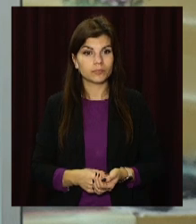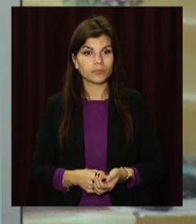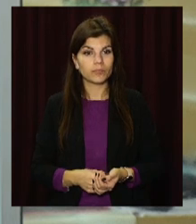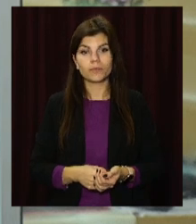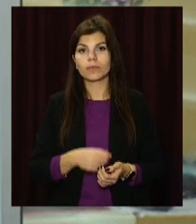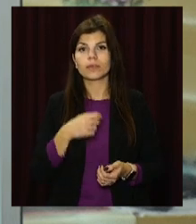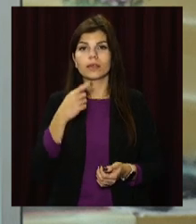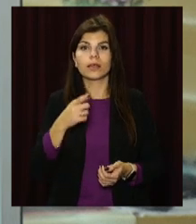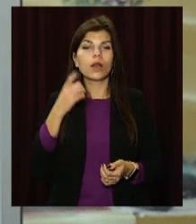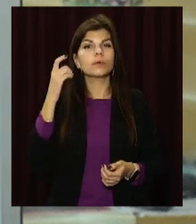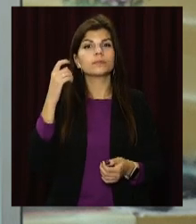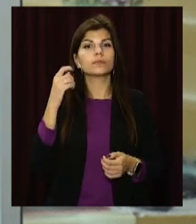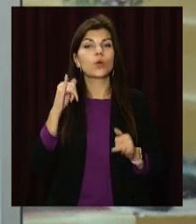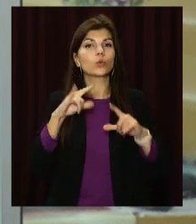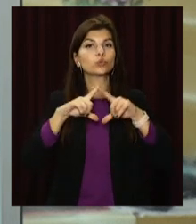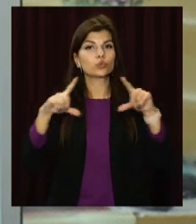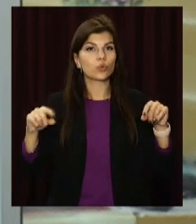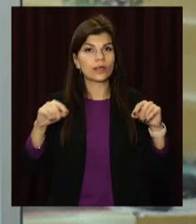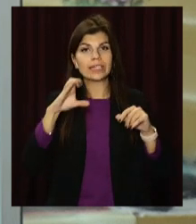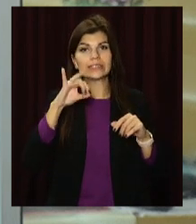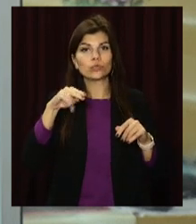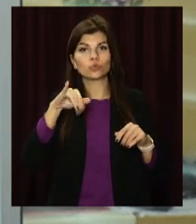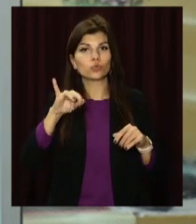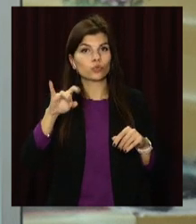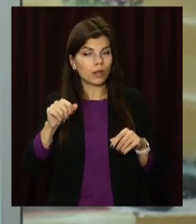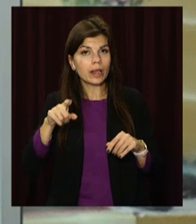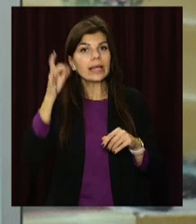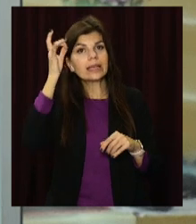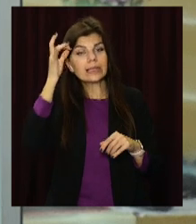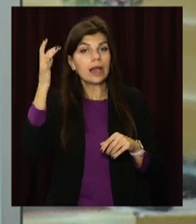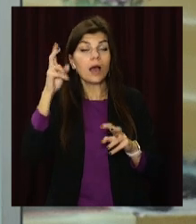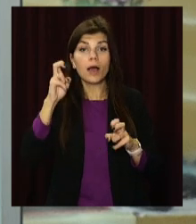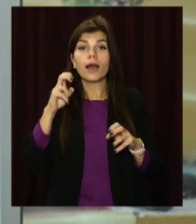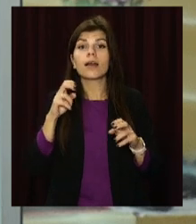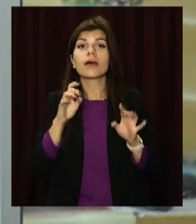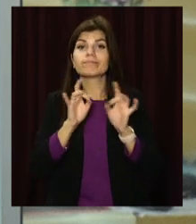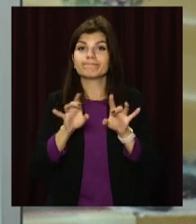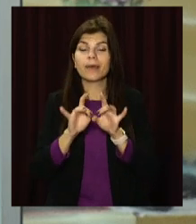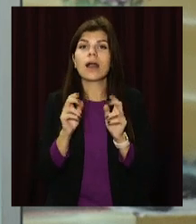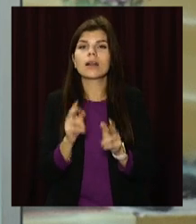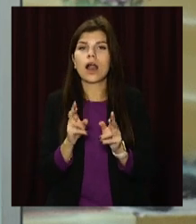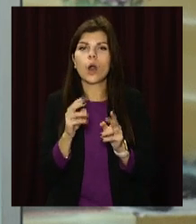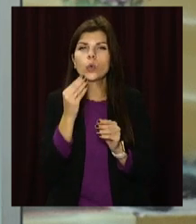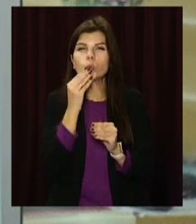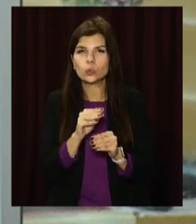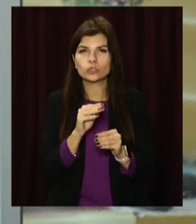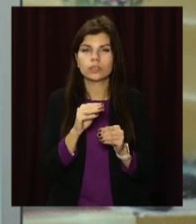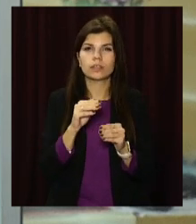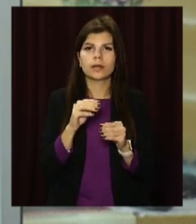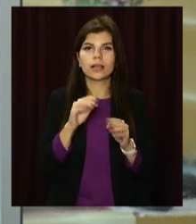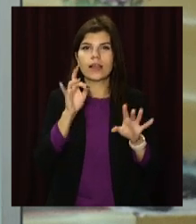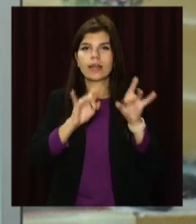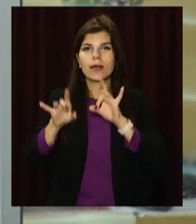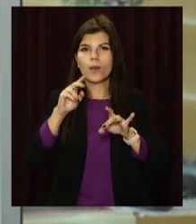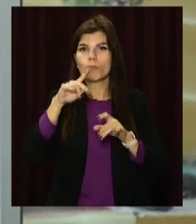Інкубатор культурних стартапів. У школі Сідура власників ідеї навчають, як смачно подати свій проєкт, аби на нього дали гроші.